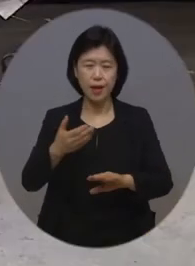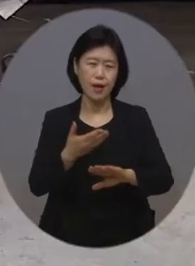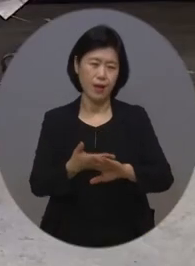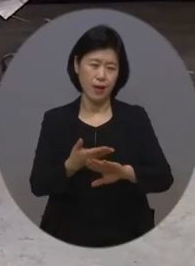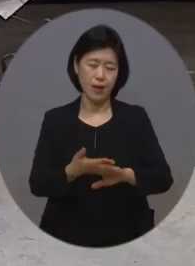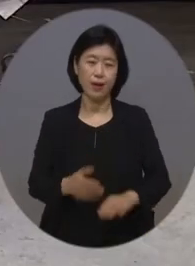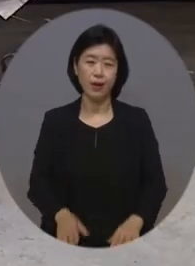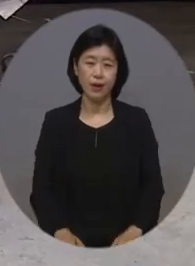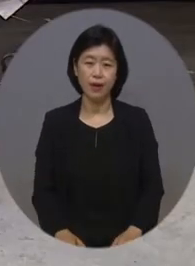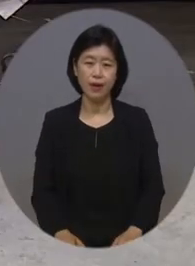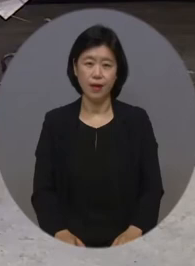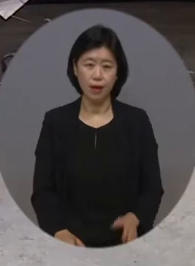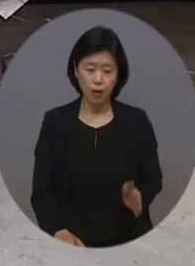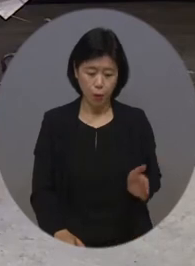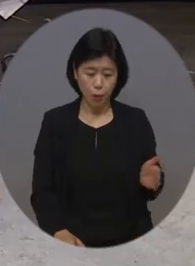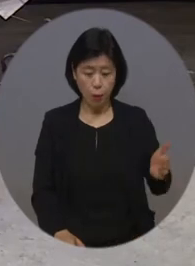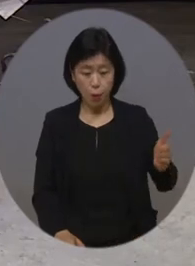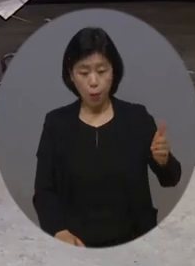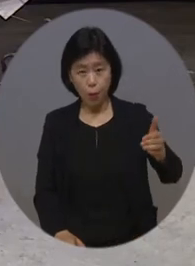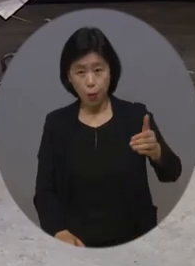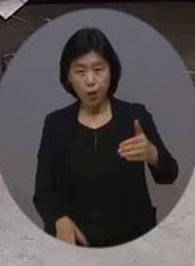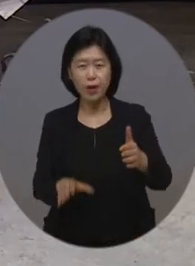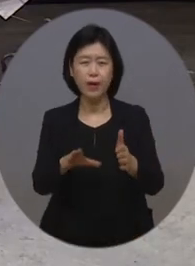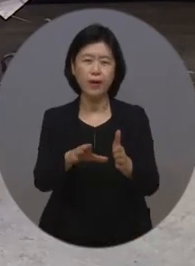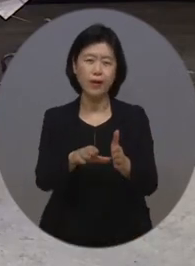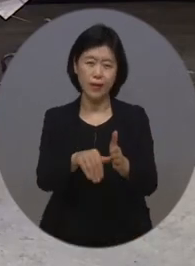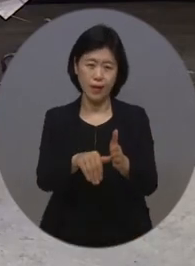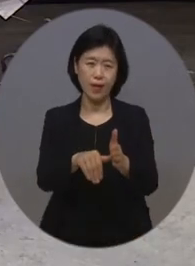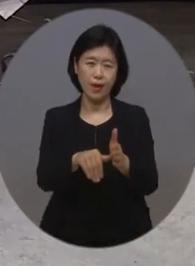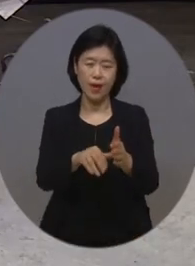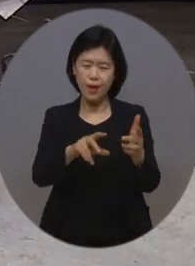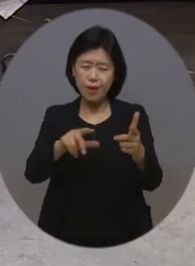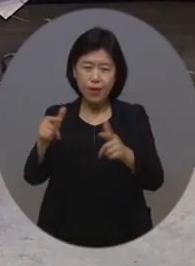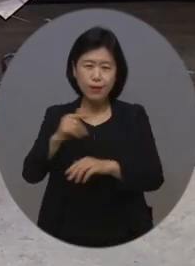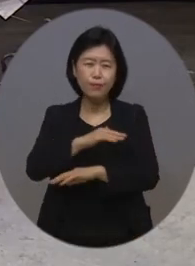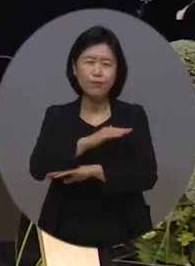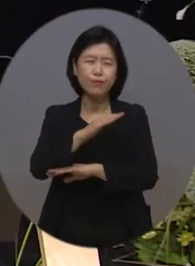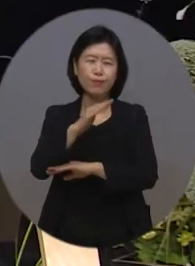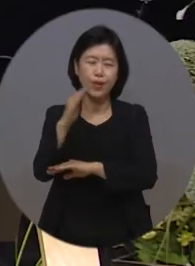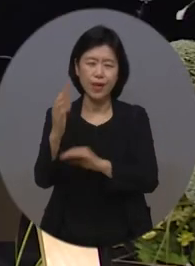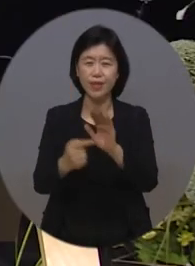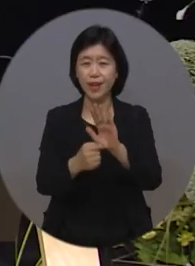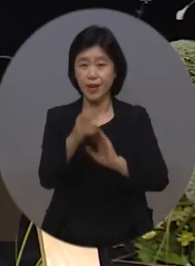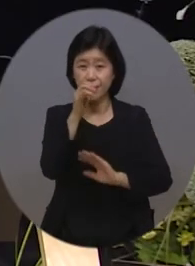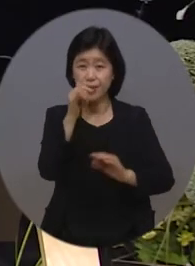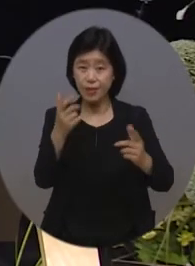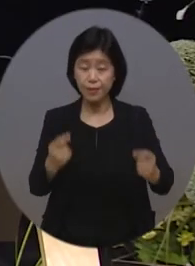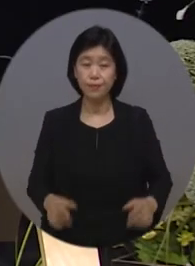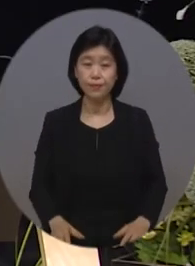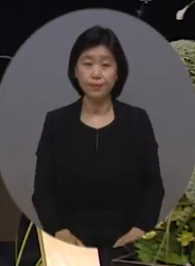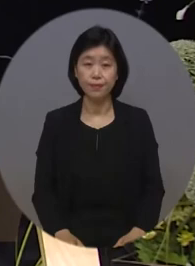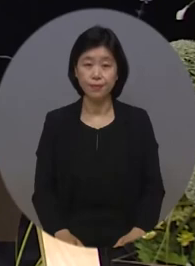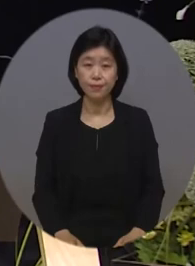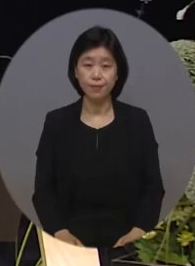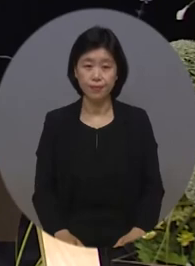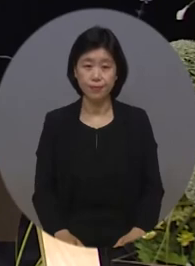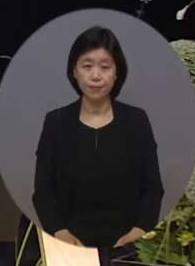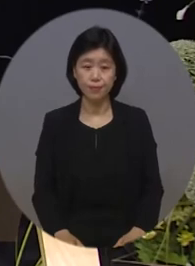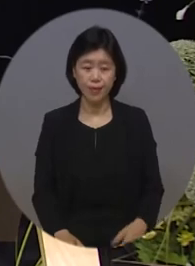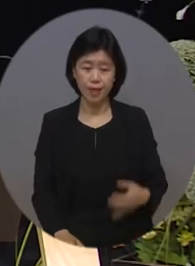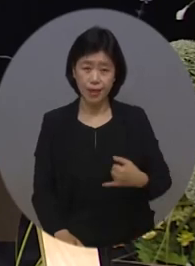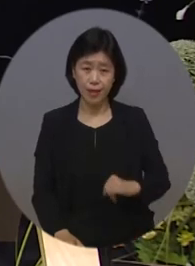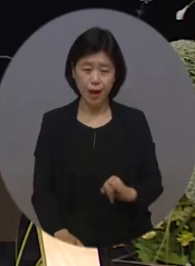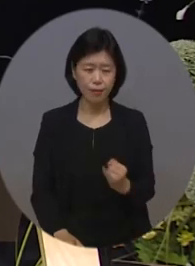멈춤입니다. 곡선을 돌 때여야 비로소 드러나는 사연과 인정이 있습니다. 떠나는 뒷모습이 잘